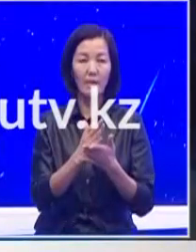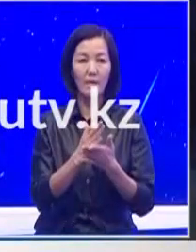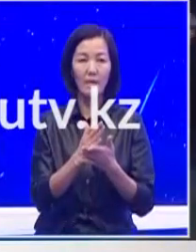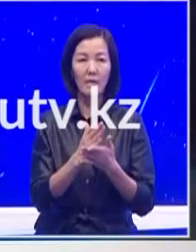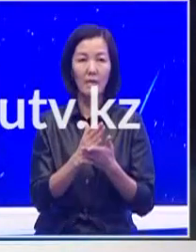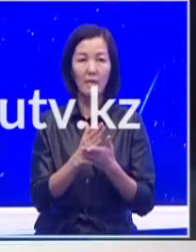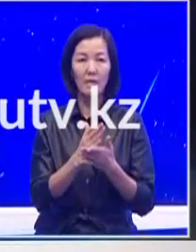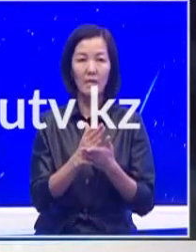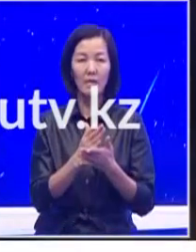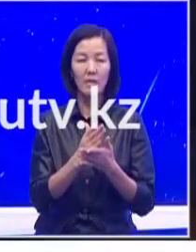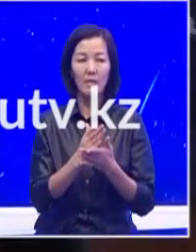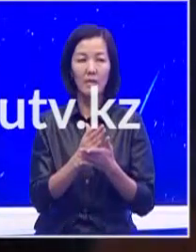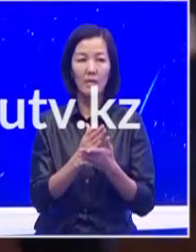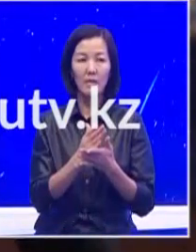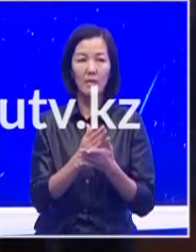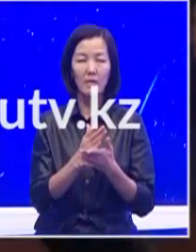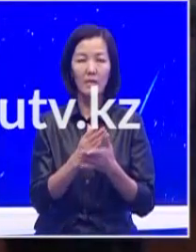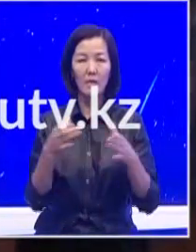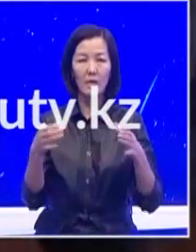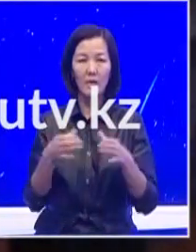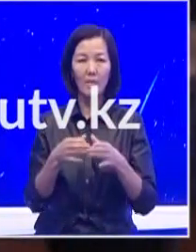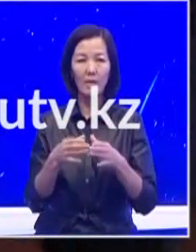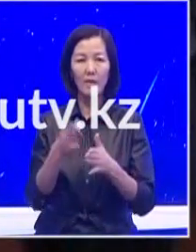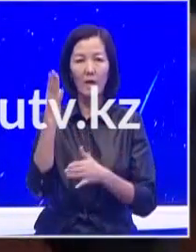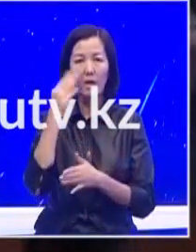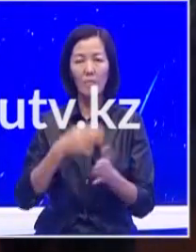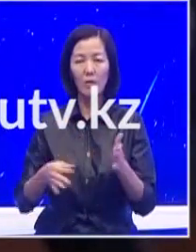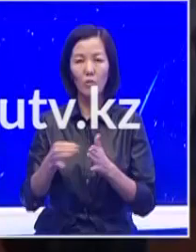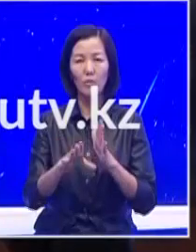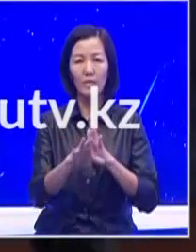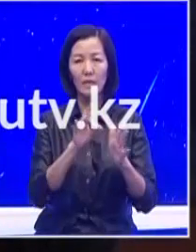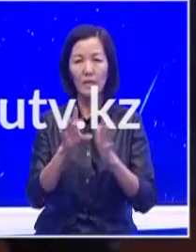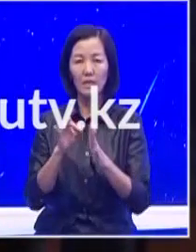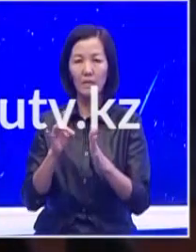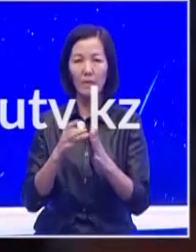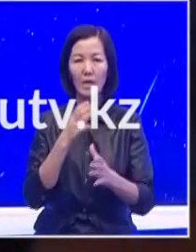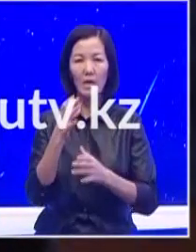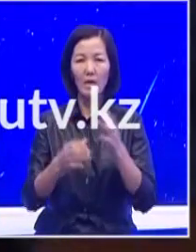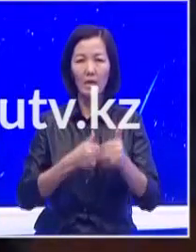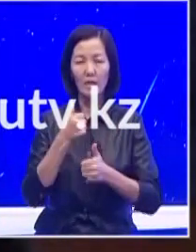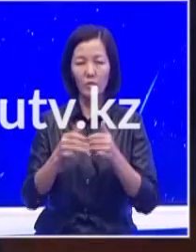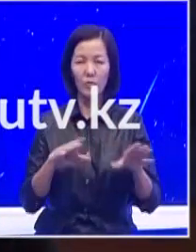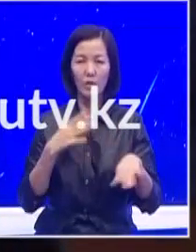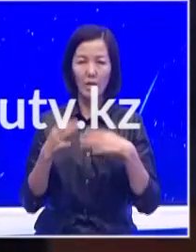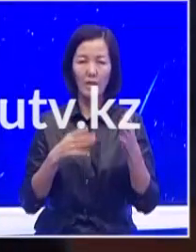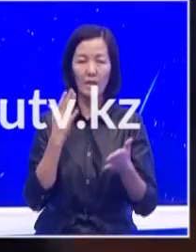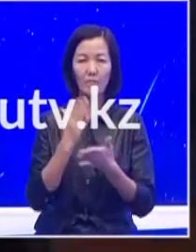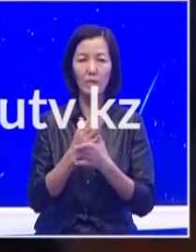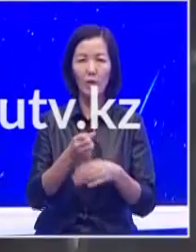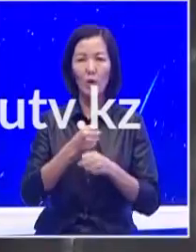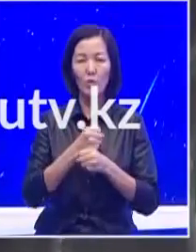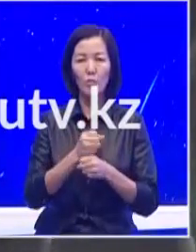қазір бәрін команданы Алматы облысын іріктеп, халықаралық турнирге дайындалып жатырмыз. Кубок